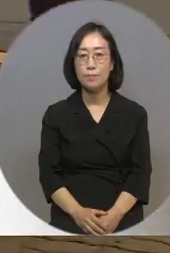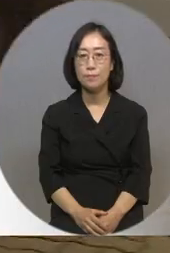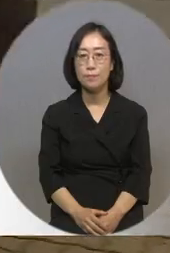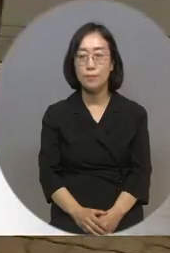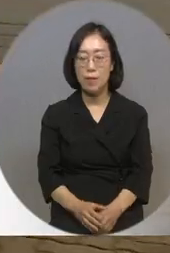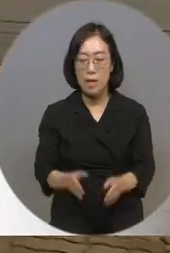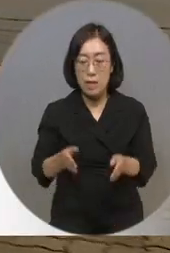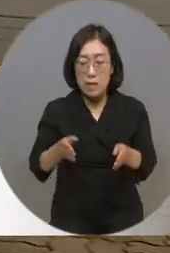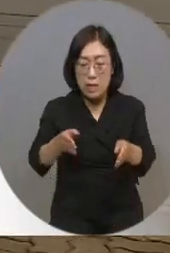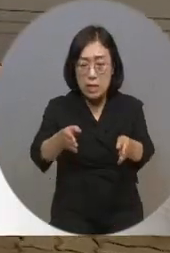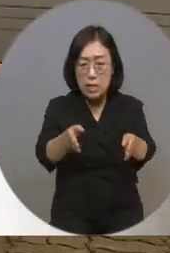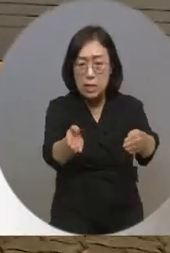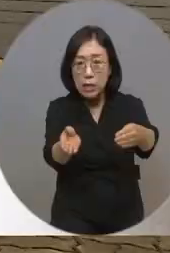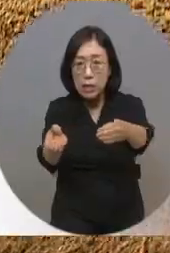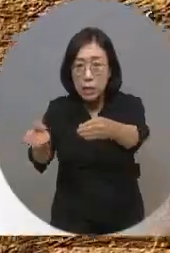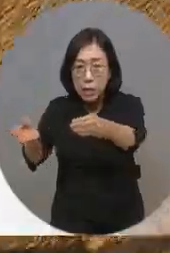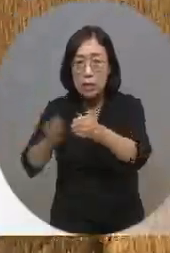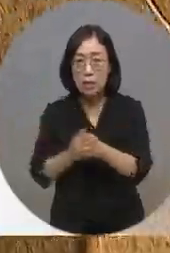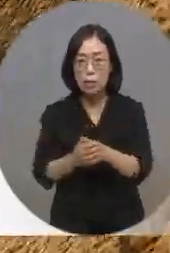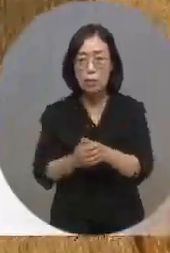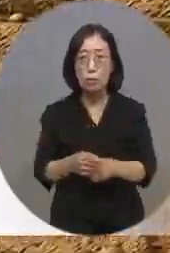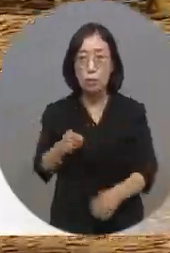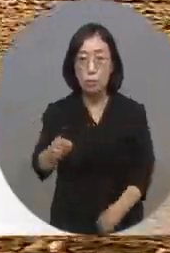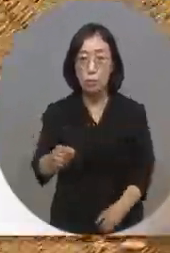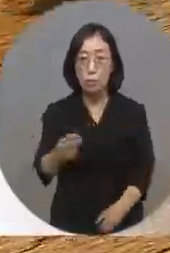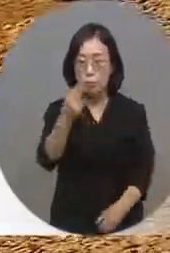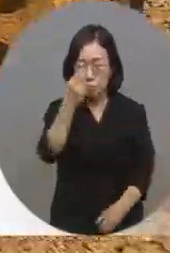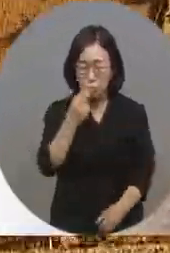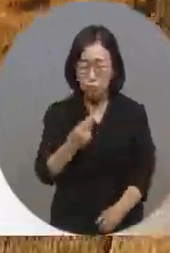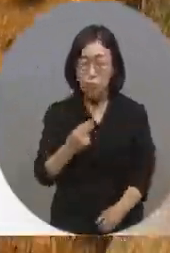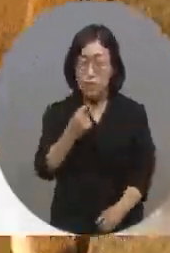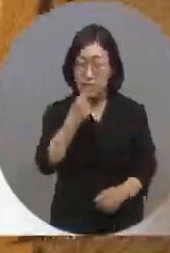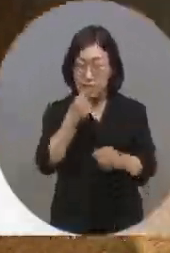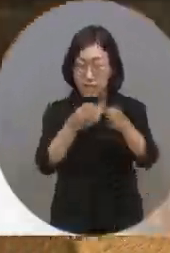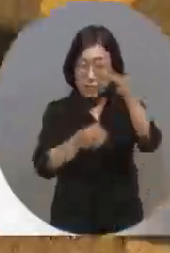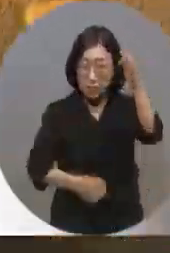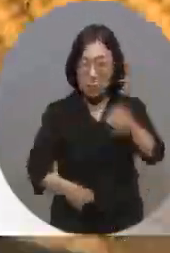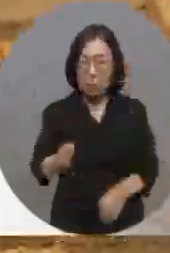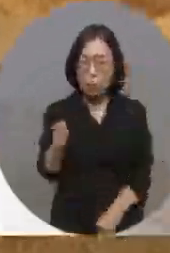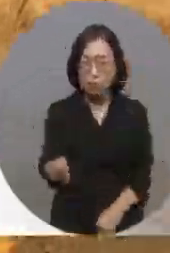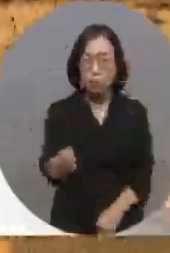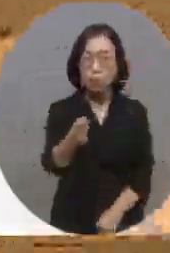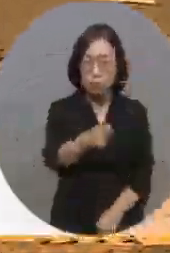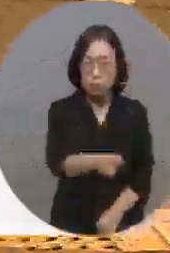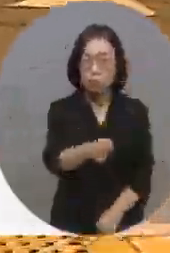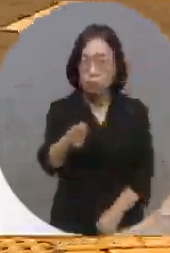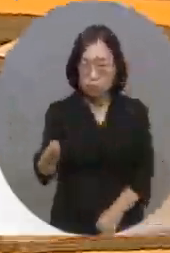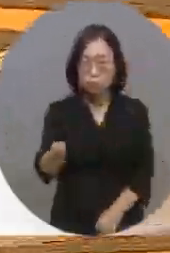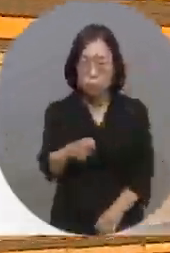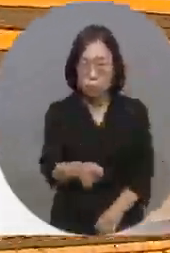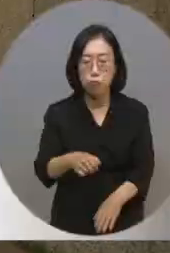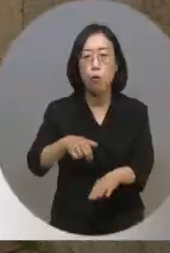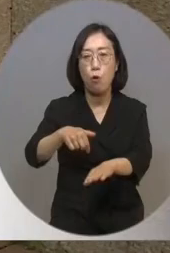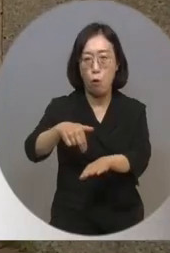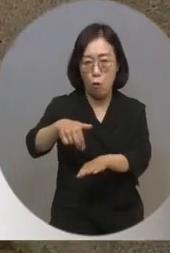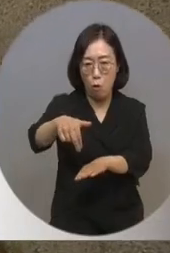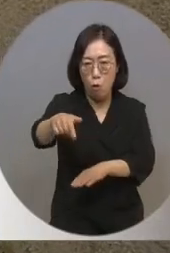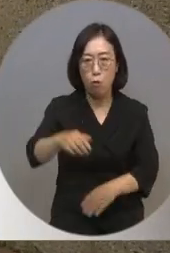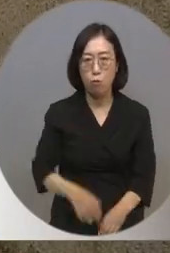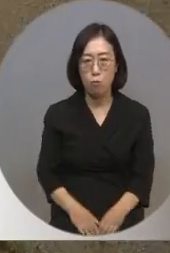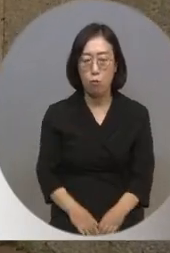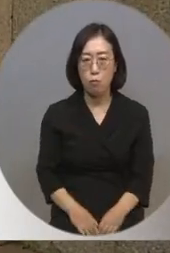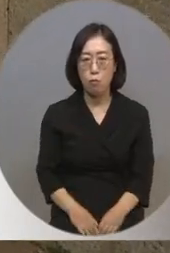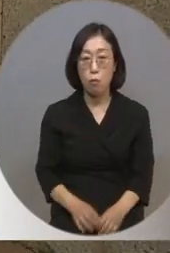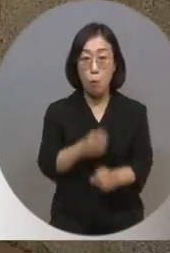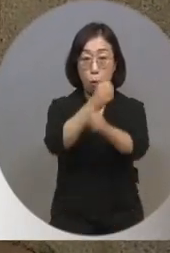구부러져 있는 길, 시각장애인은 흰 지팡이로 벽과 바닥을 번갈아 치며 장애물을 확인합니다. 아, 횡단보도가